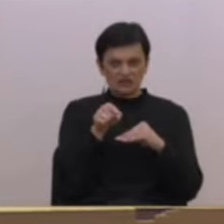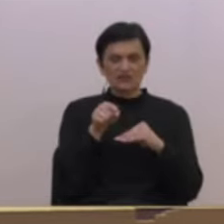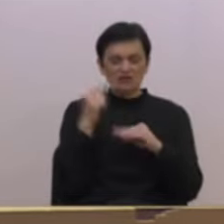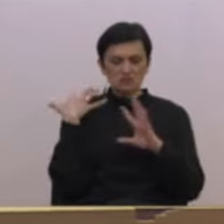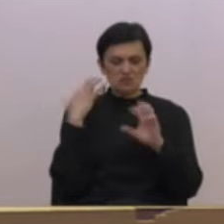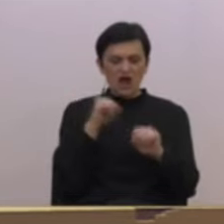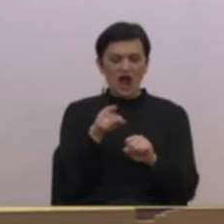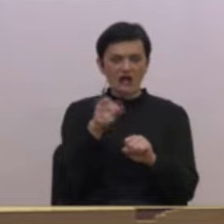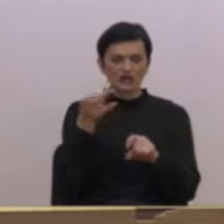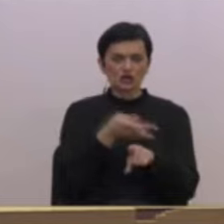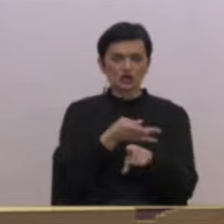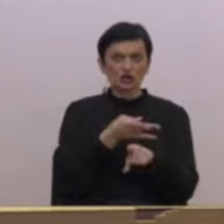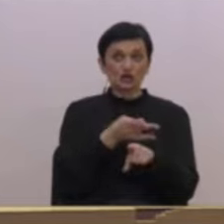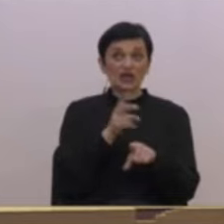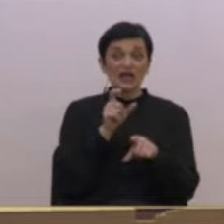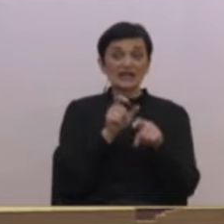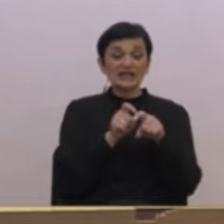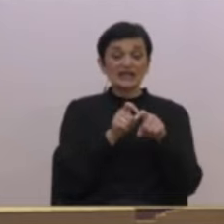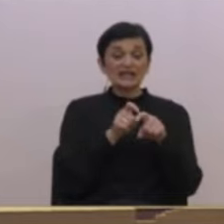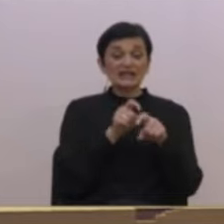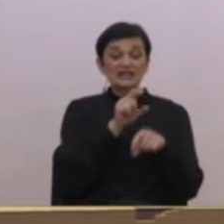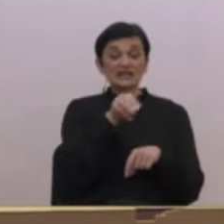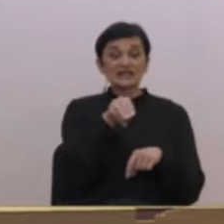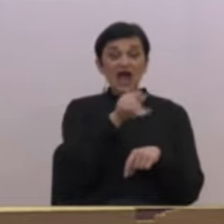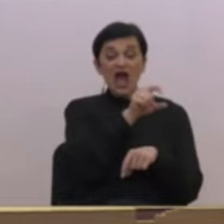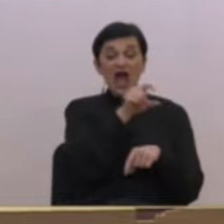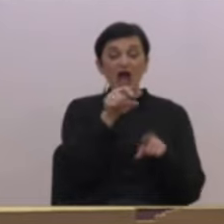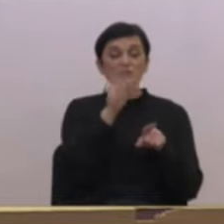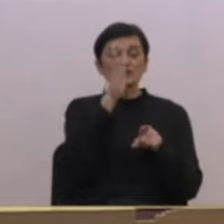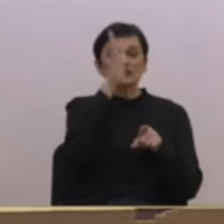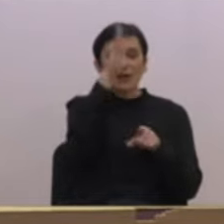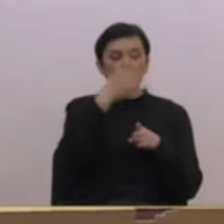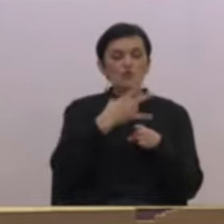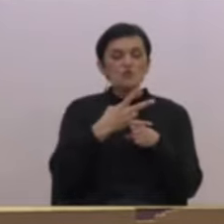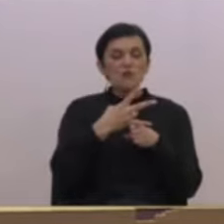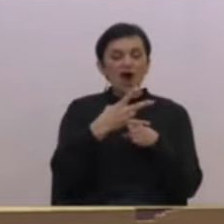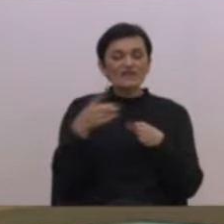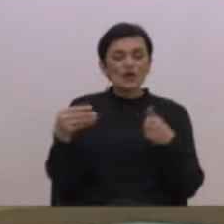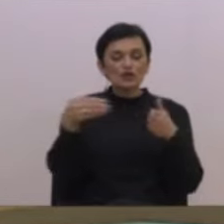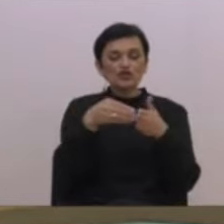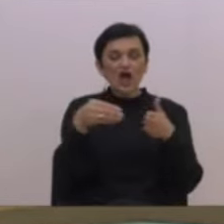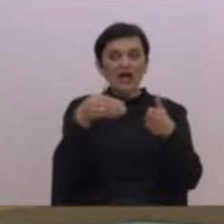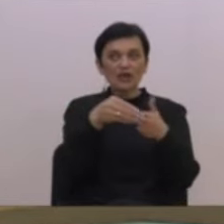იმიტომ რომ ყველა ეგეთ ტერმინში ჩადებული არის სამომავლო მავნებლობები.